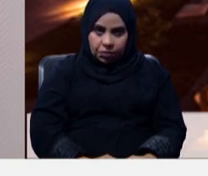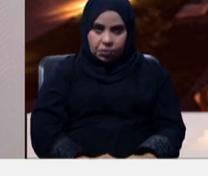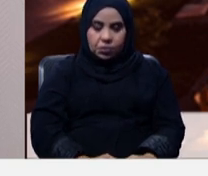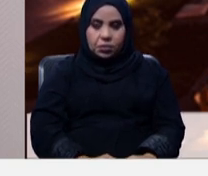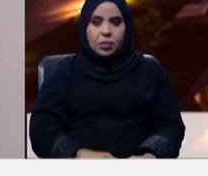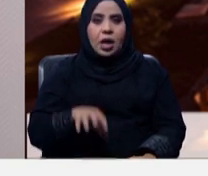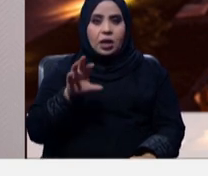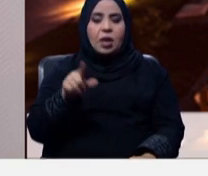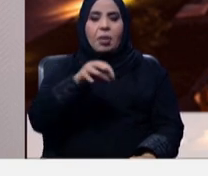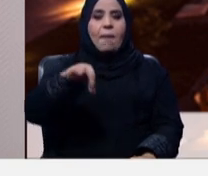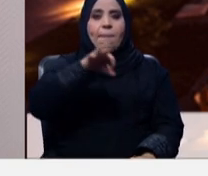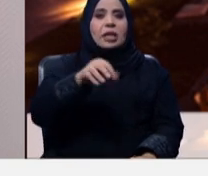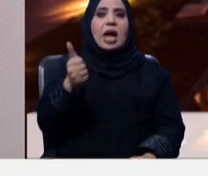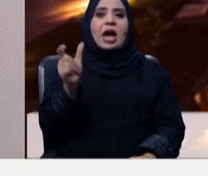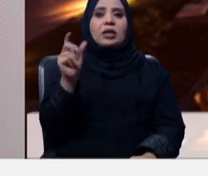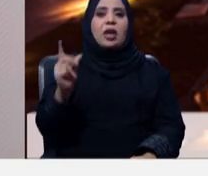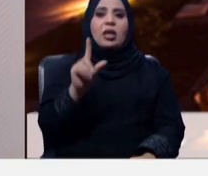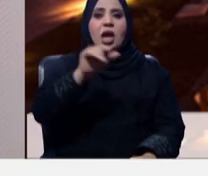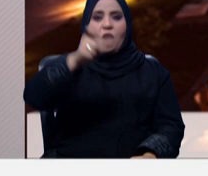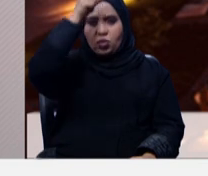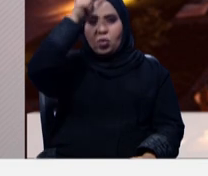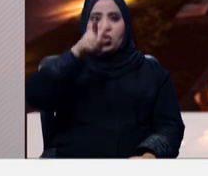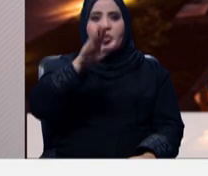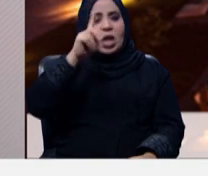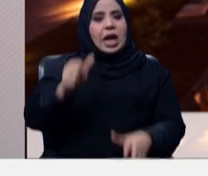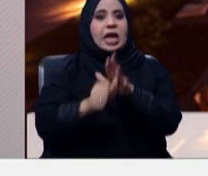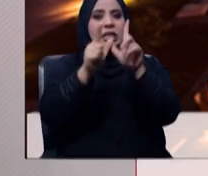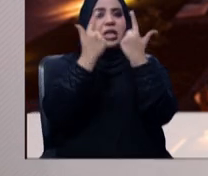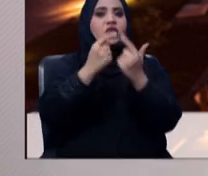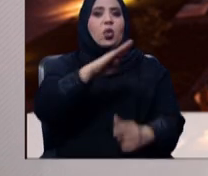نعم. من أنطاليا سعادة النائب بدر الدوسري نائب رئيس لجنة الشؤون